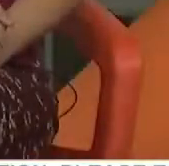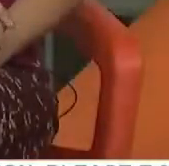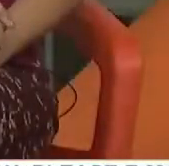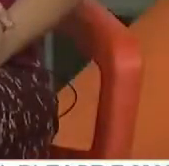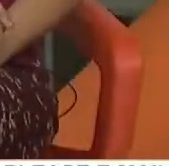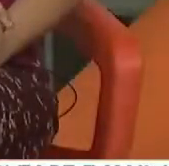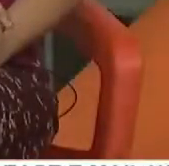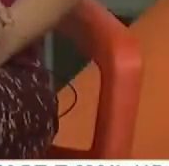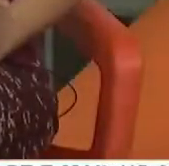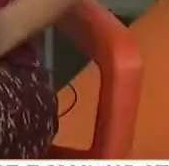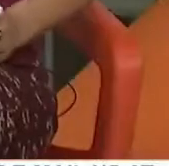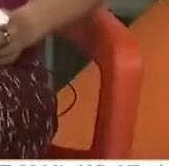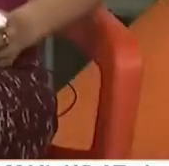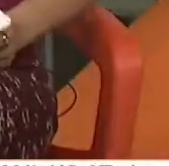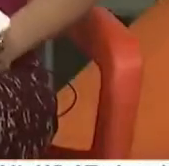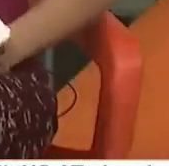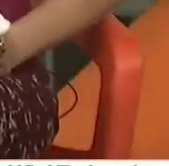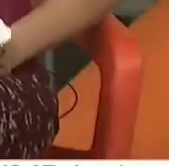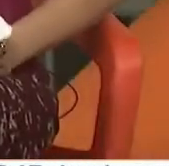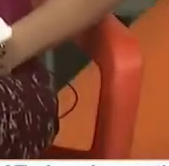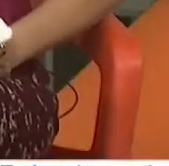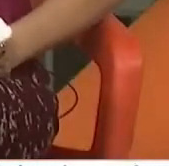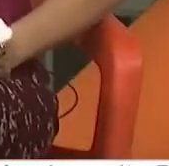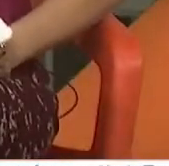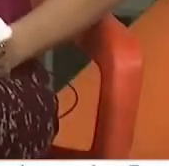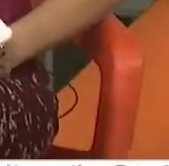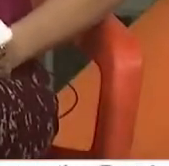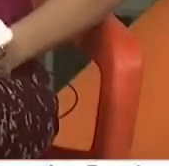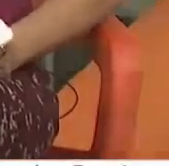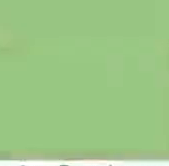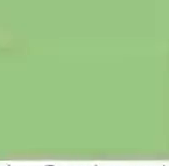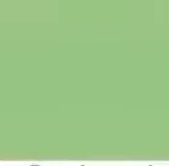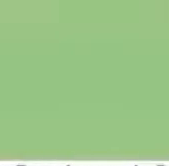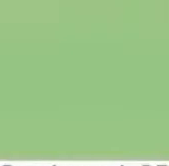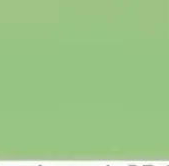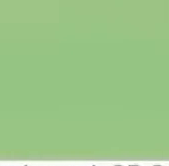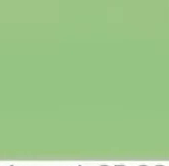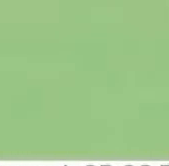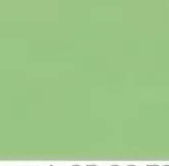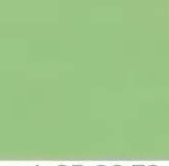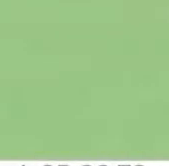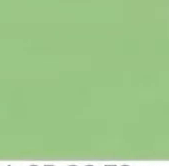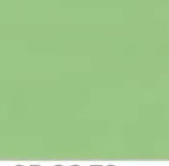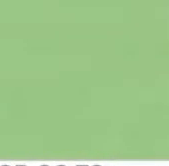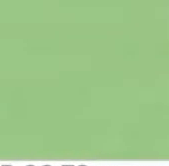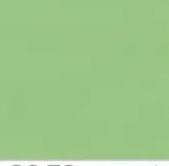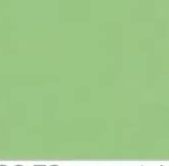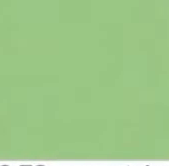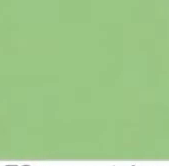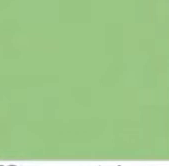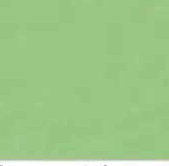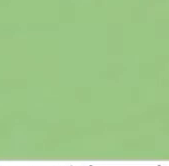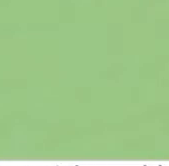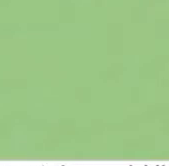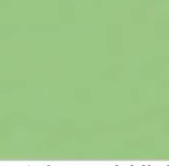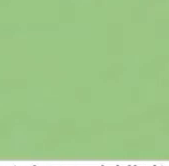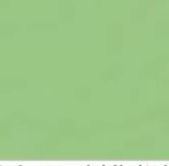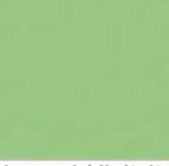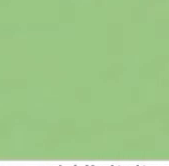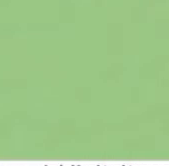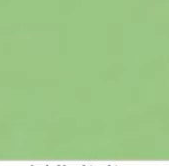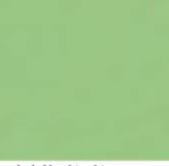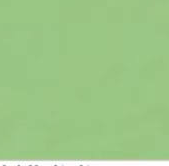Ginugunita po ang huling linggo ng Hunyo bilang National Organ and Blood Donation Awareness Week. At ayon po ito